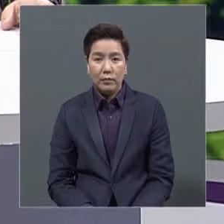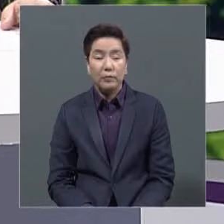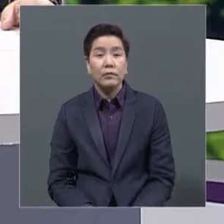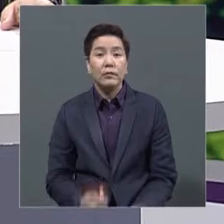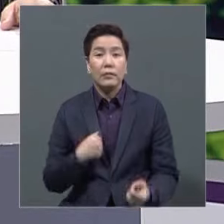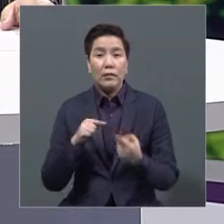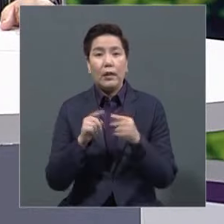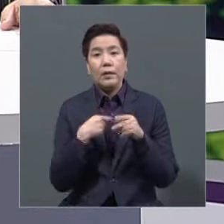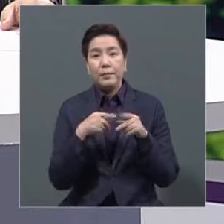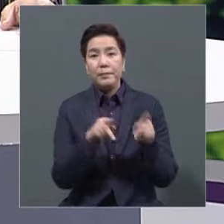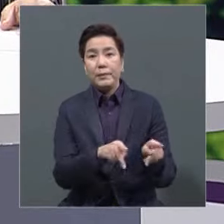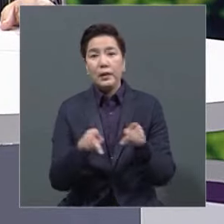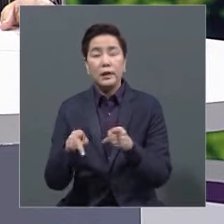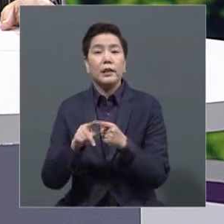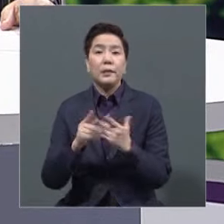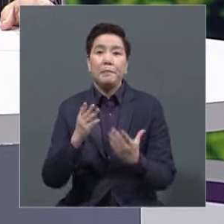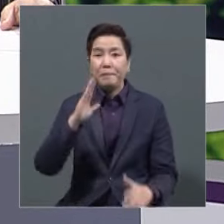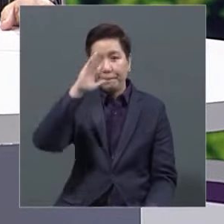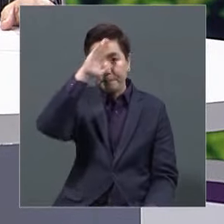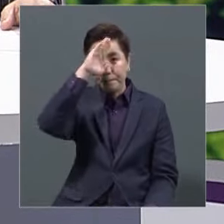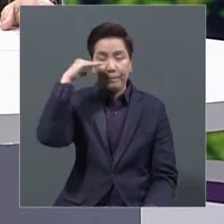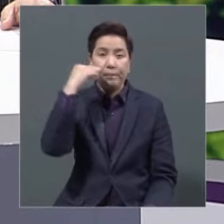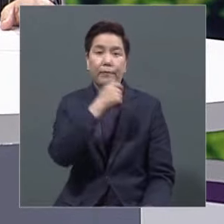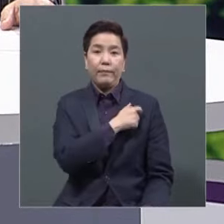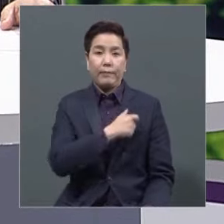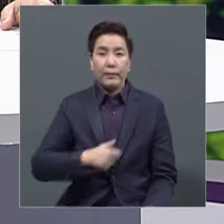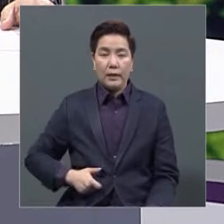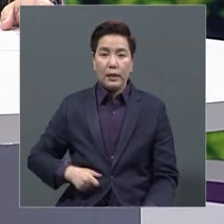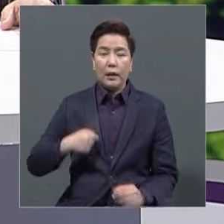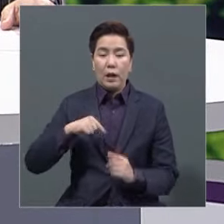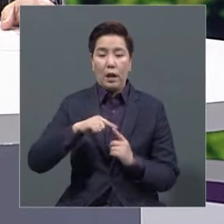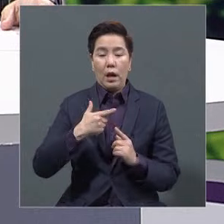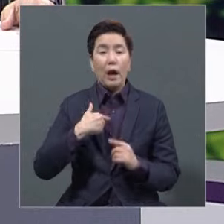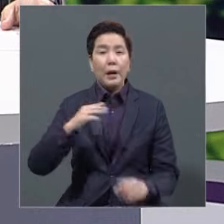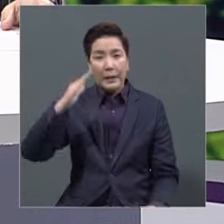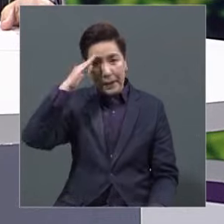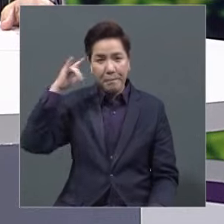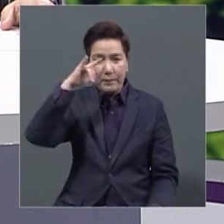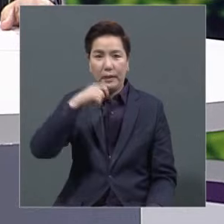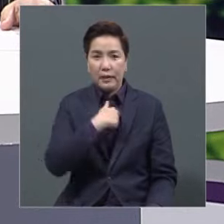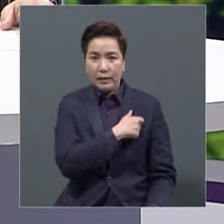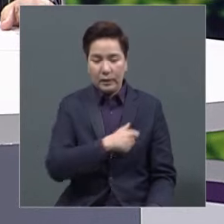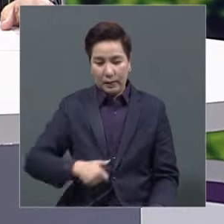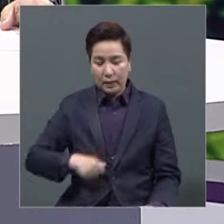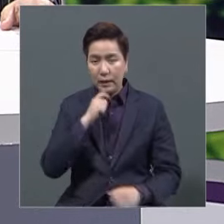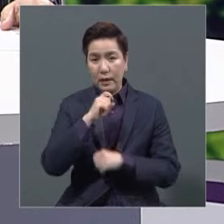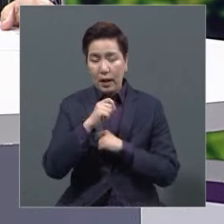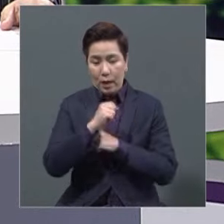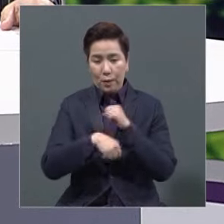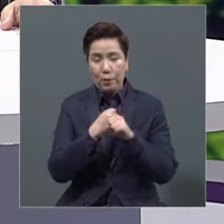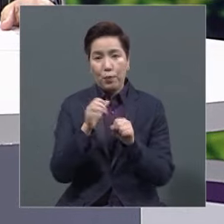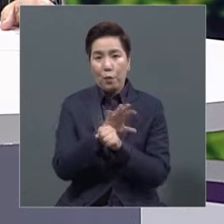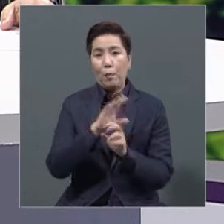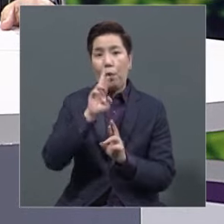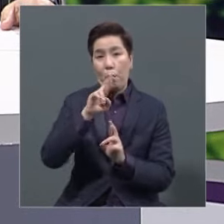เนื่องในโอกาสพระราชพิธีมหามงคลเฉลิมพระชนมพรรษา6รอบ28กรกฎาคม2567นะครับกระทรวงมหาดไทยได้เชิญชวนพี่น้องประ